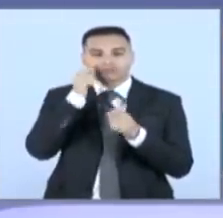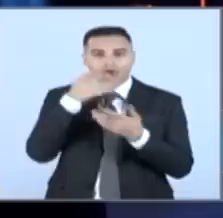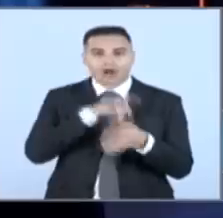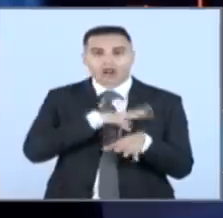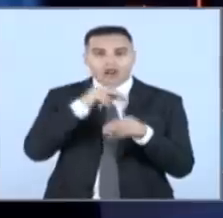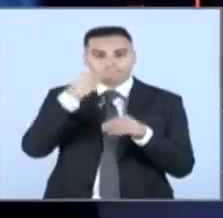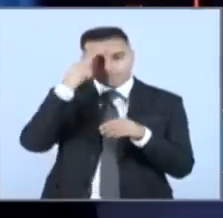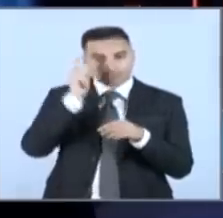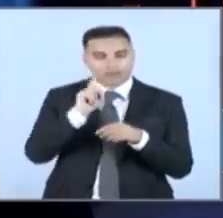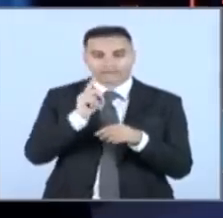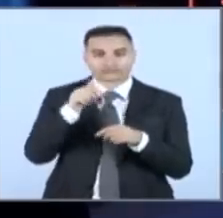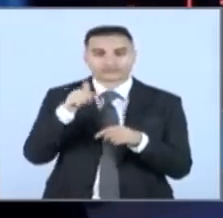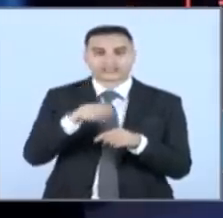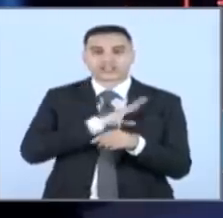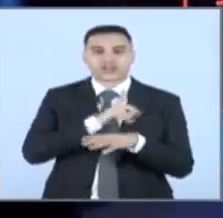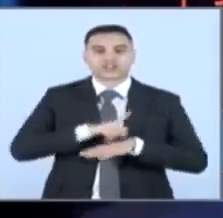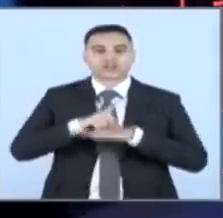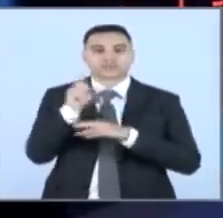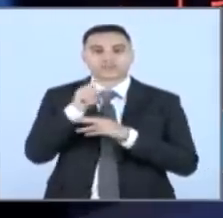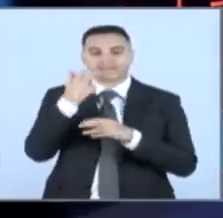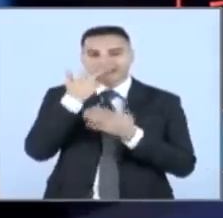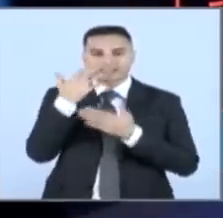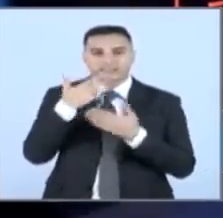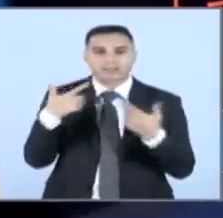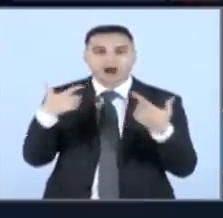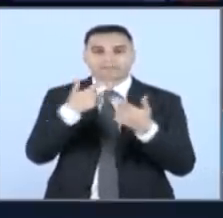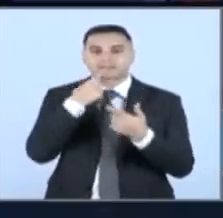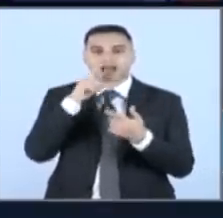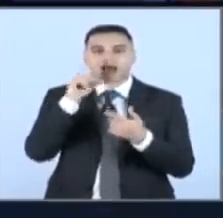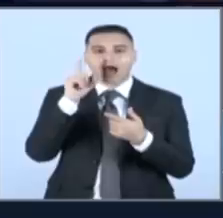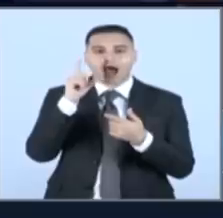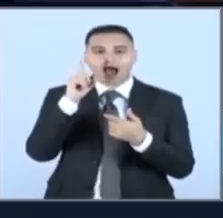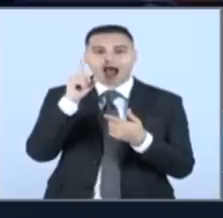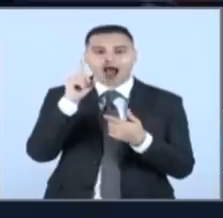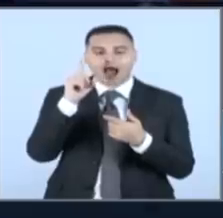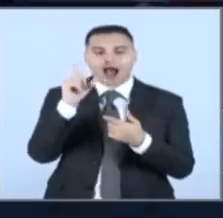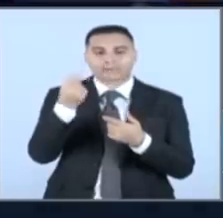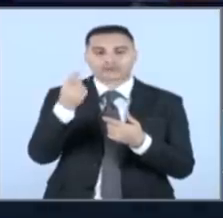يوسف السبيعي. غلط. من هو قائد جيش المسلمين في معركة القادسية عام 15 هجريا؟